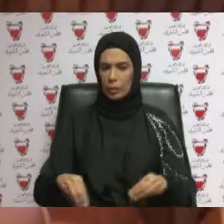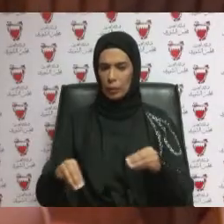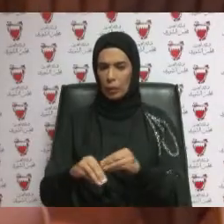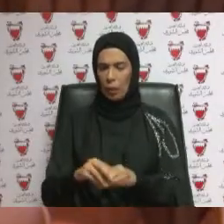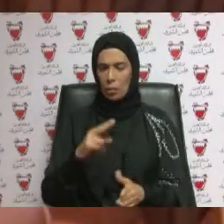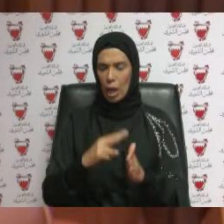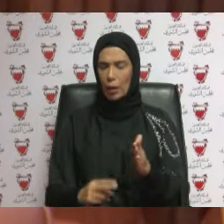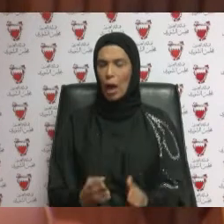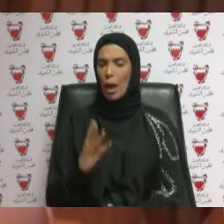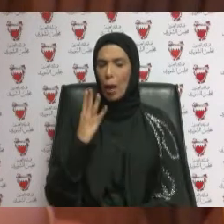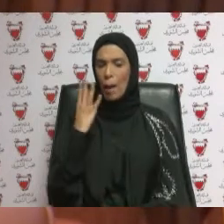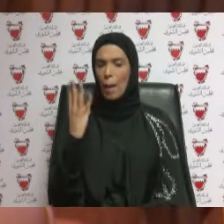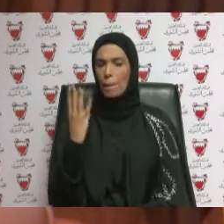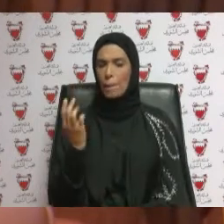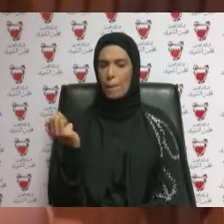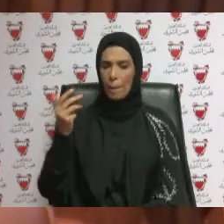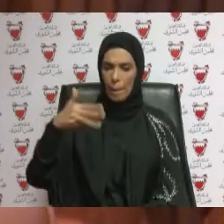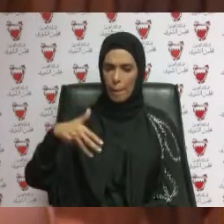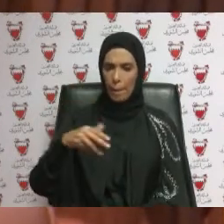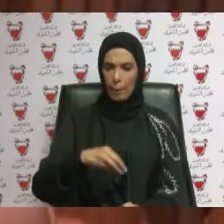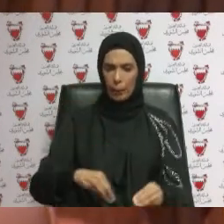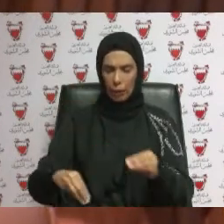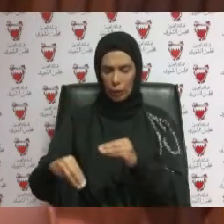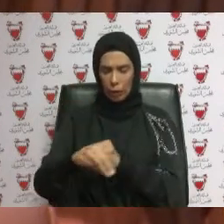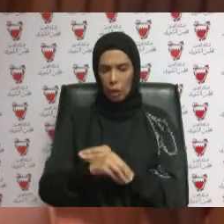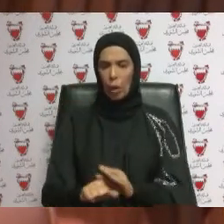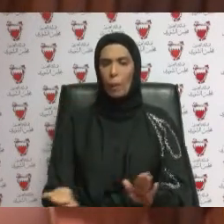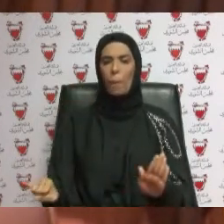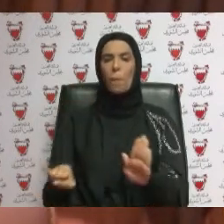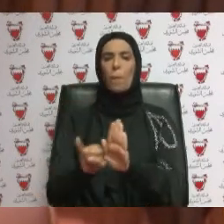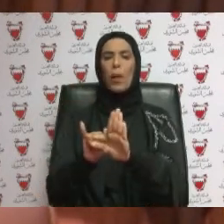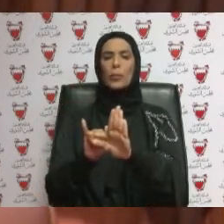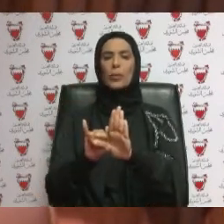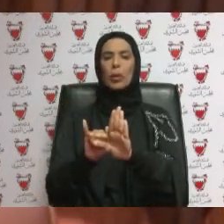94، وأتصور بأن أيضا تعديل هذه المادة التي قطعا